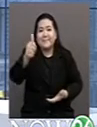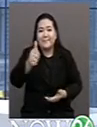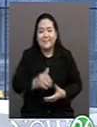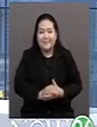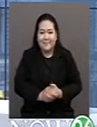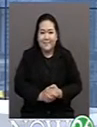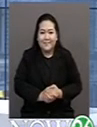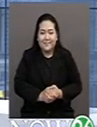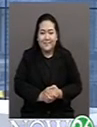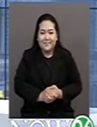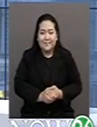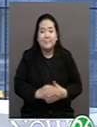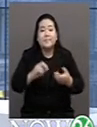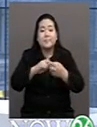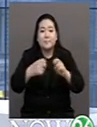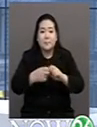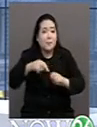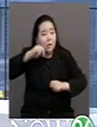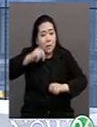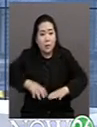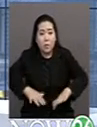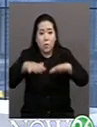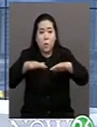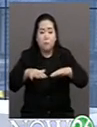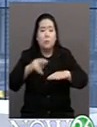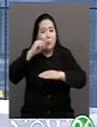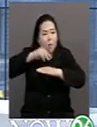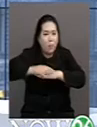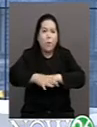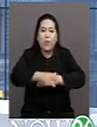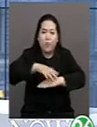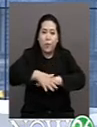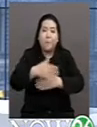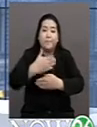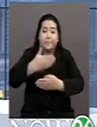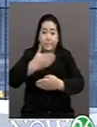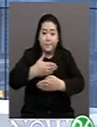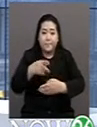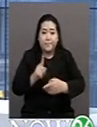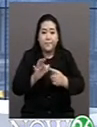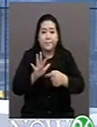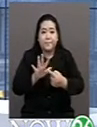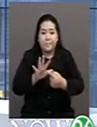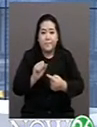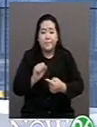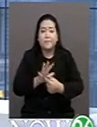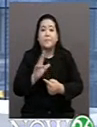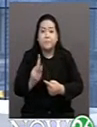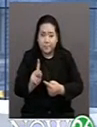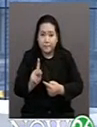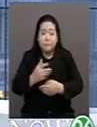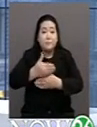ไปดูเรื่องของปัญหาน้ำท่วมกันบ้างนะคะเรายังมีเรื่องของการระบายน้ำในเขื่อนป่าสักชลสิทธิ์ค่ะเมื่อช่วงเช้ารายงานไปก็คือว่าน้ำ